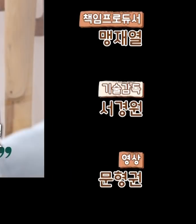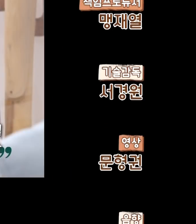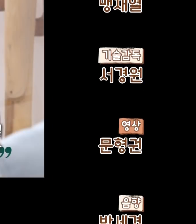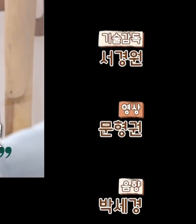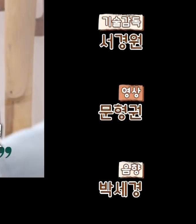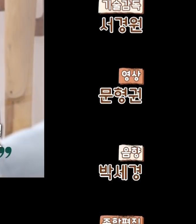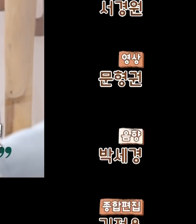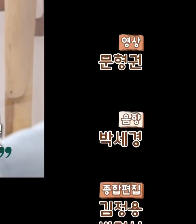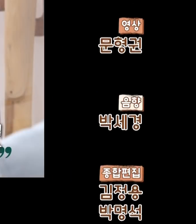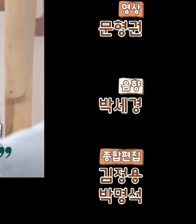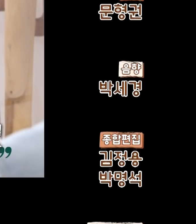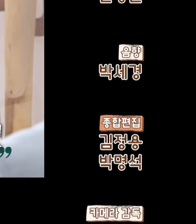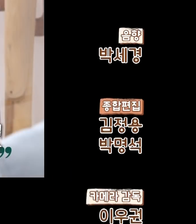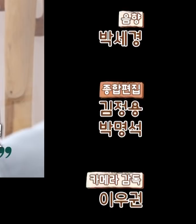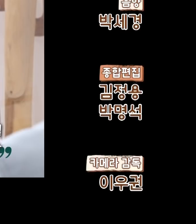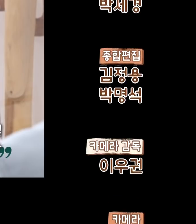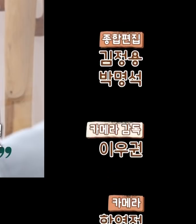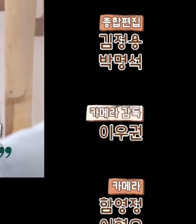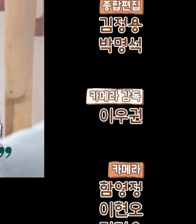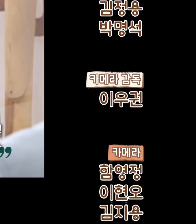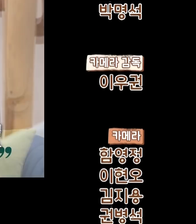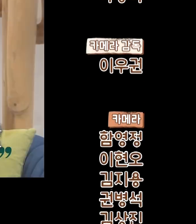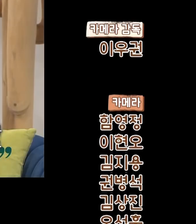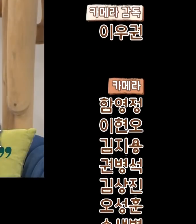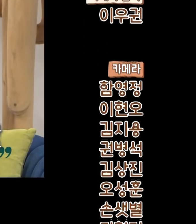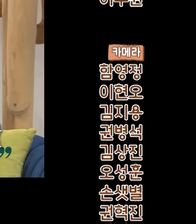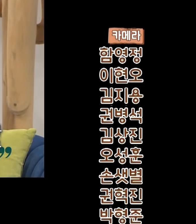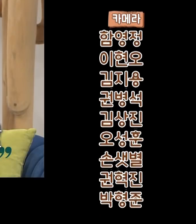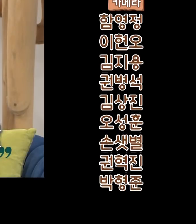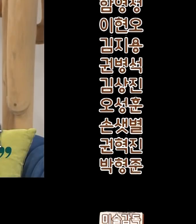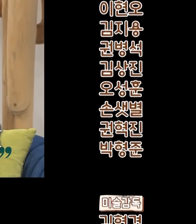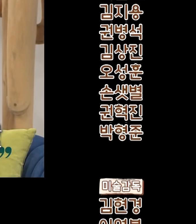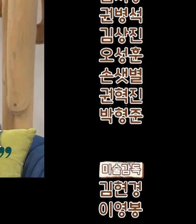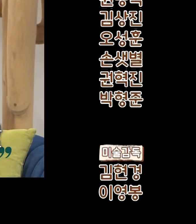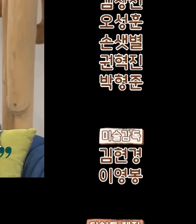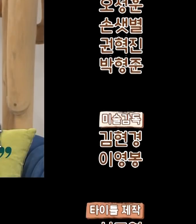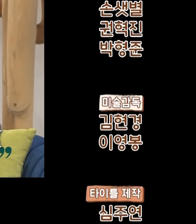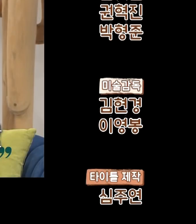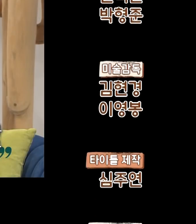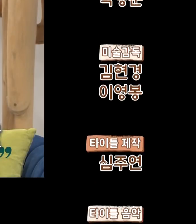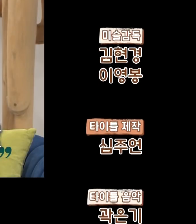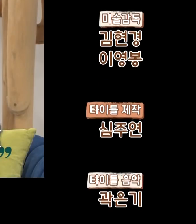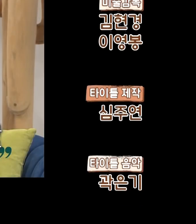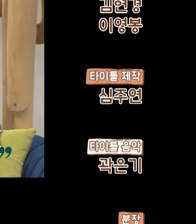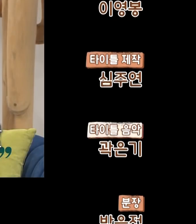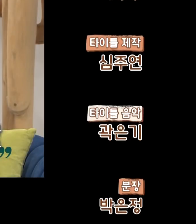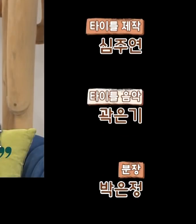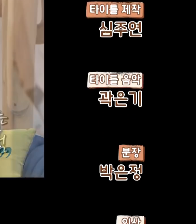thank you